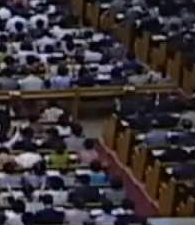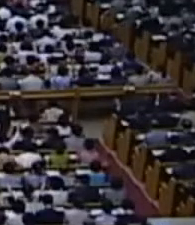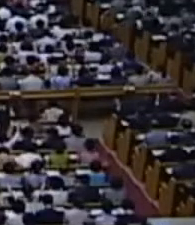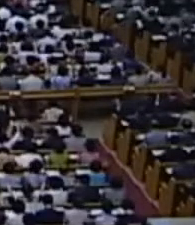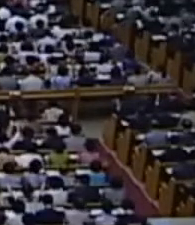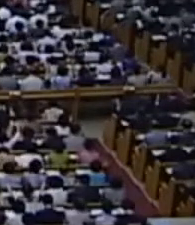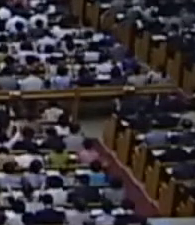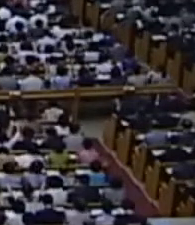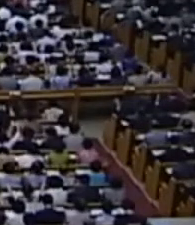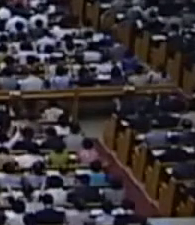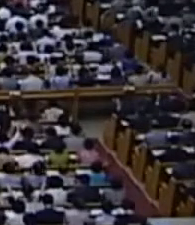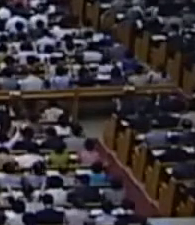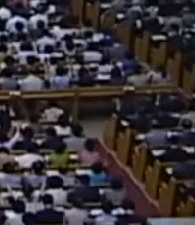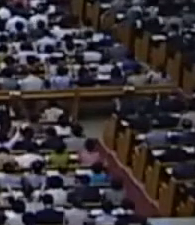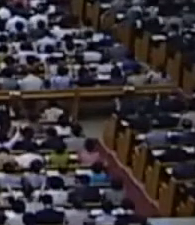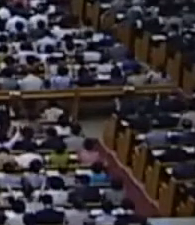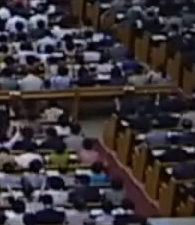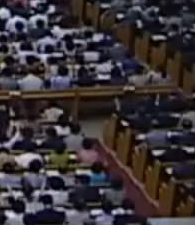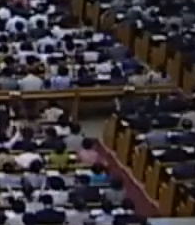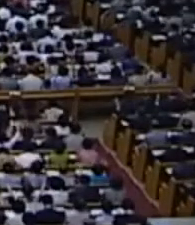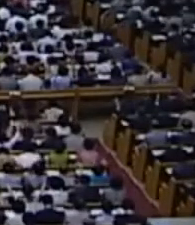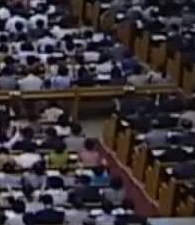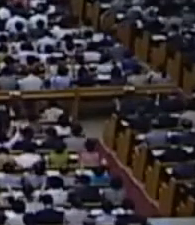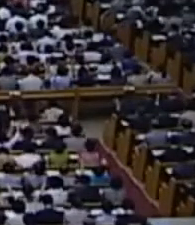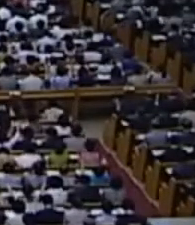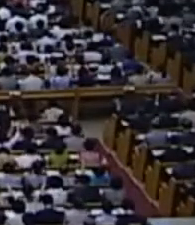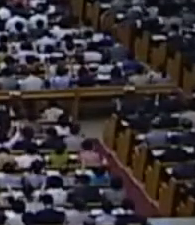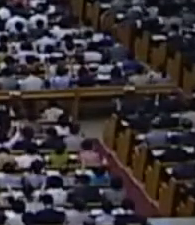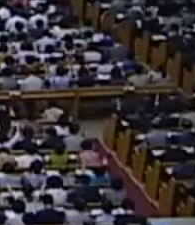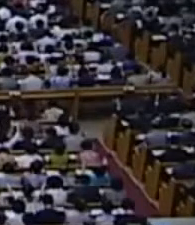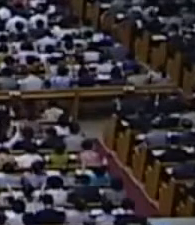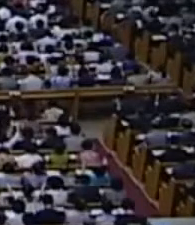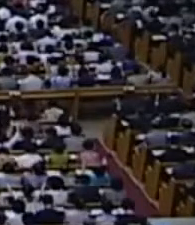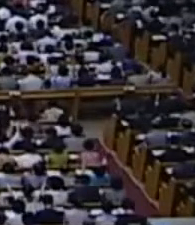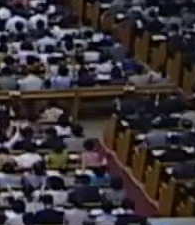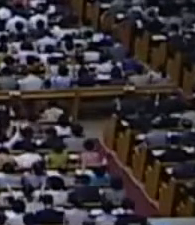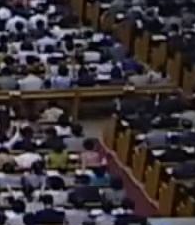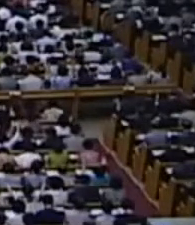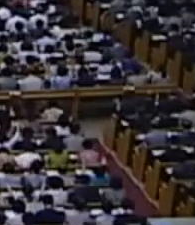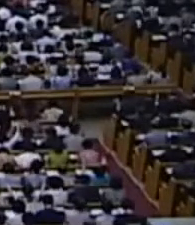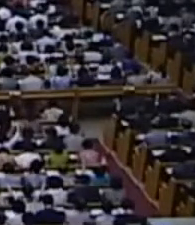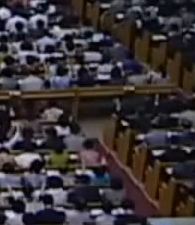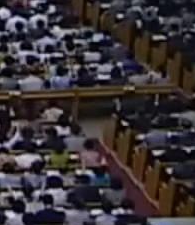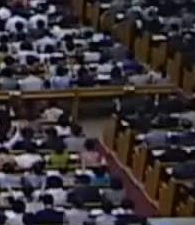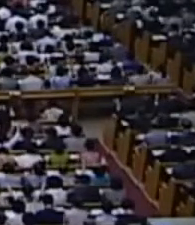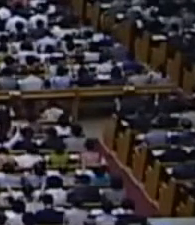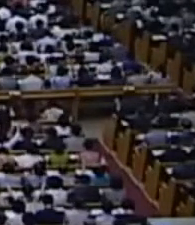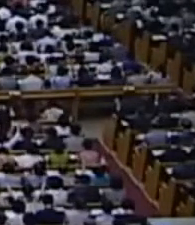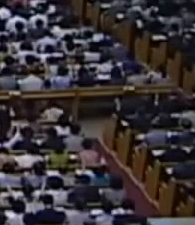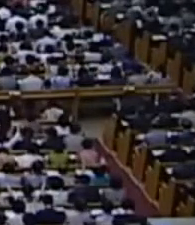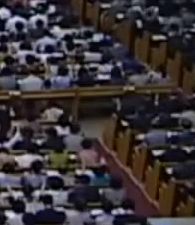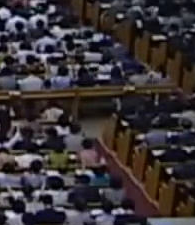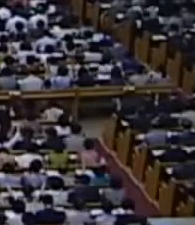불같이 생수같이 마시고 귀한 영수를 나타내 주옵소서. 할렐루야 할렐루야 할렐루야 주님께 맡깁니다.